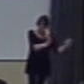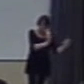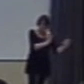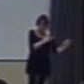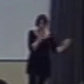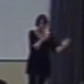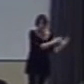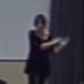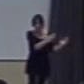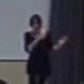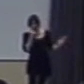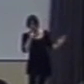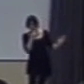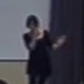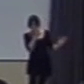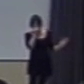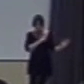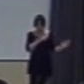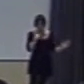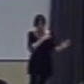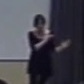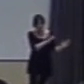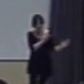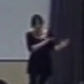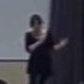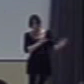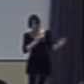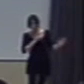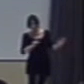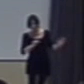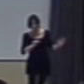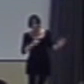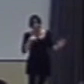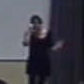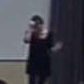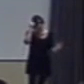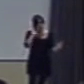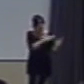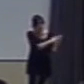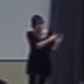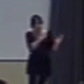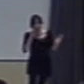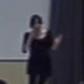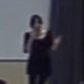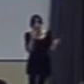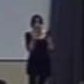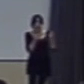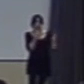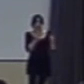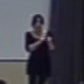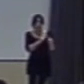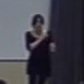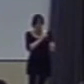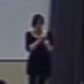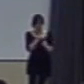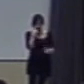20è aniversari del premi, i que, home, que jo crec també que l'hem anat situant, no? Com un premi molt de